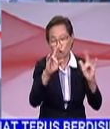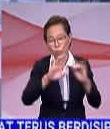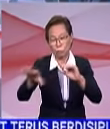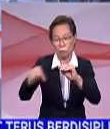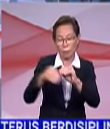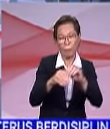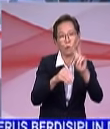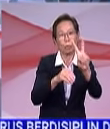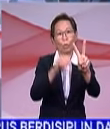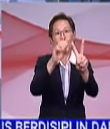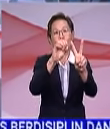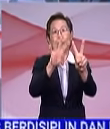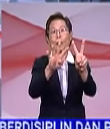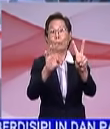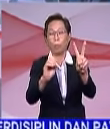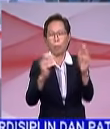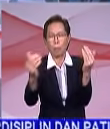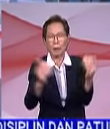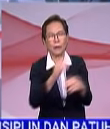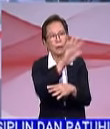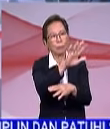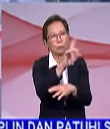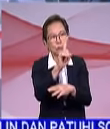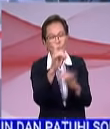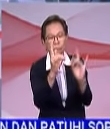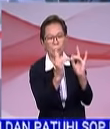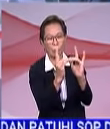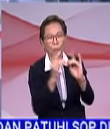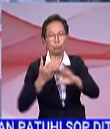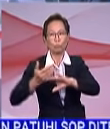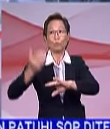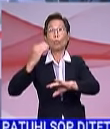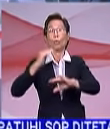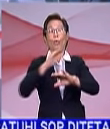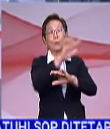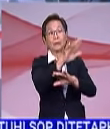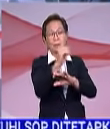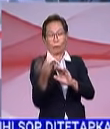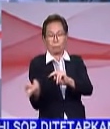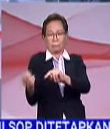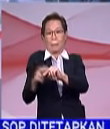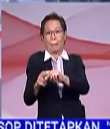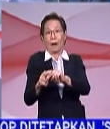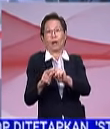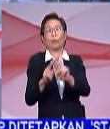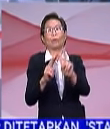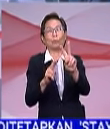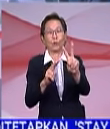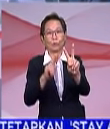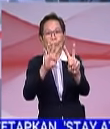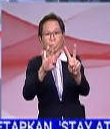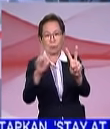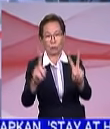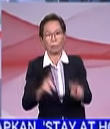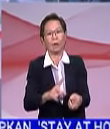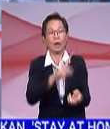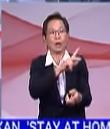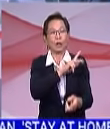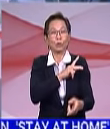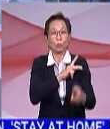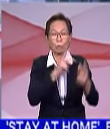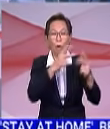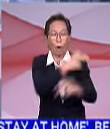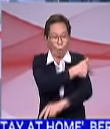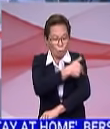kepada 240t berbanding 51 kacel sebelum ini menurut pengaruh is dear dokter dzulqarnain Rawi